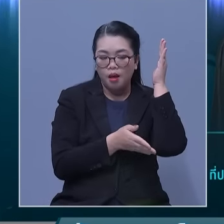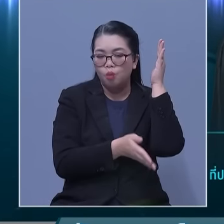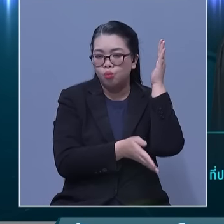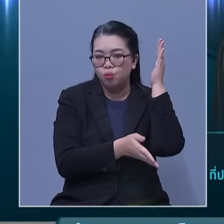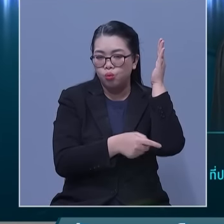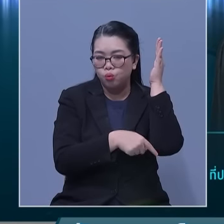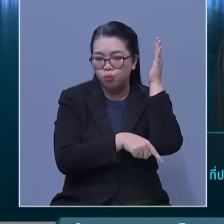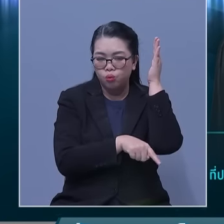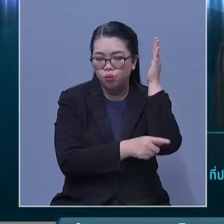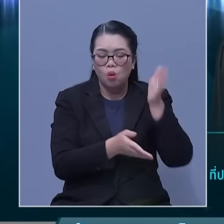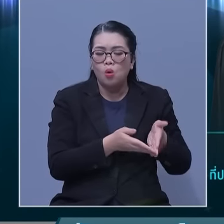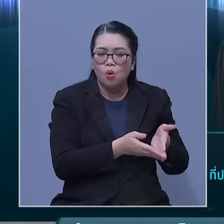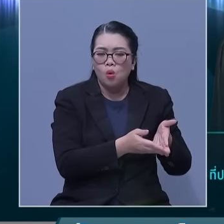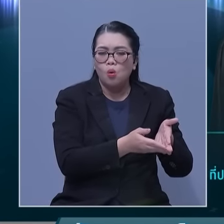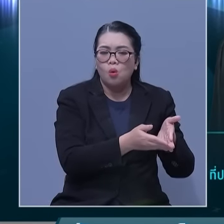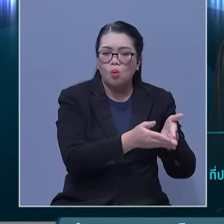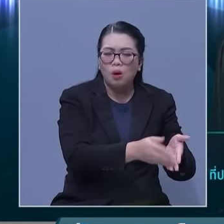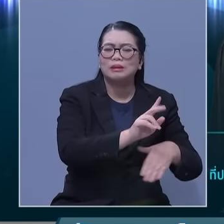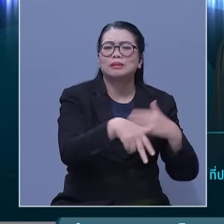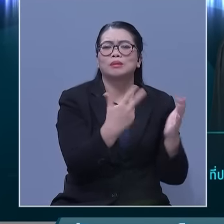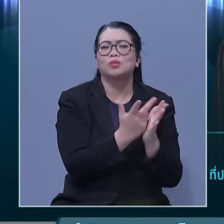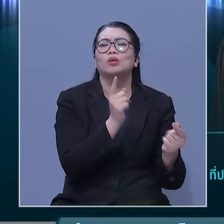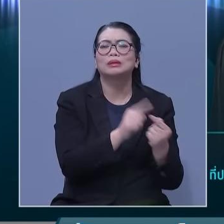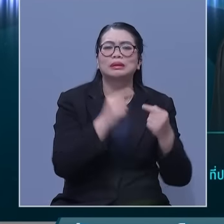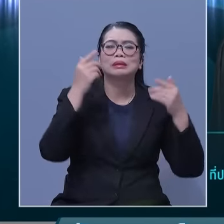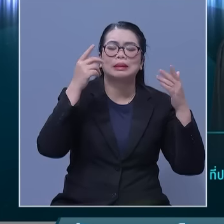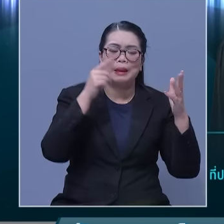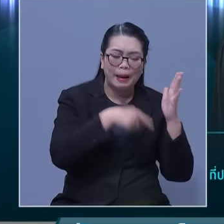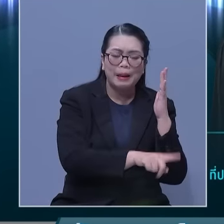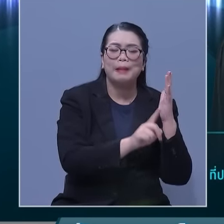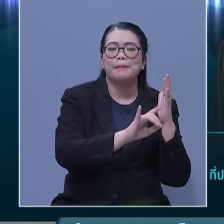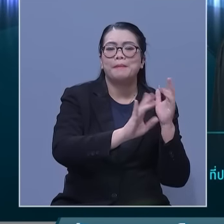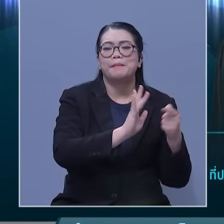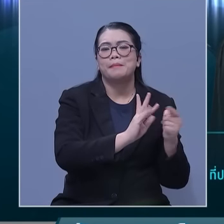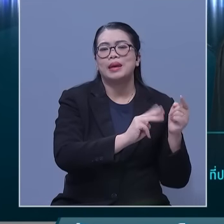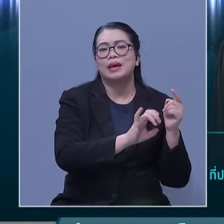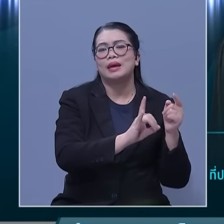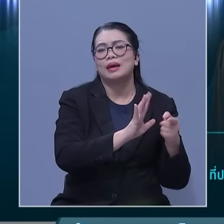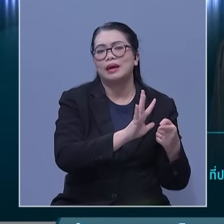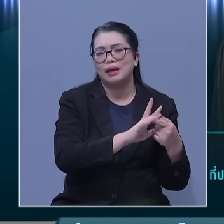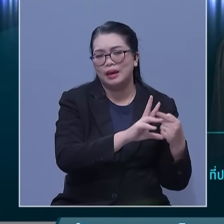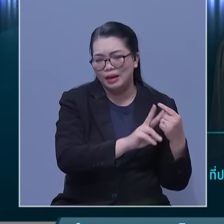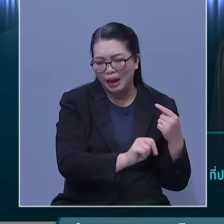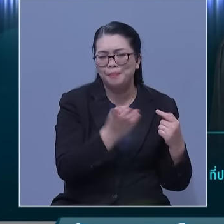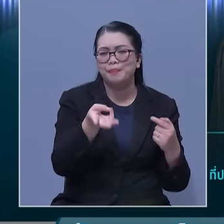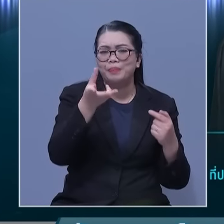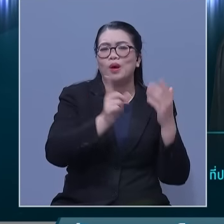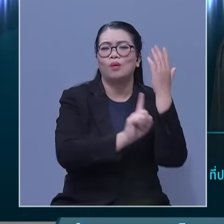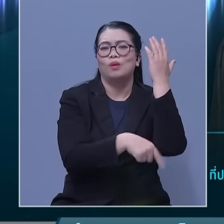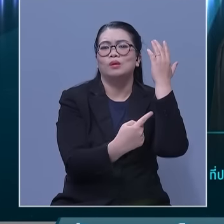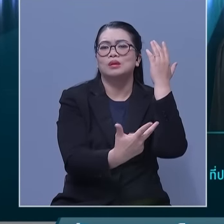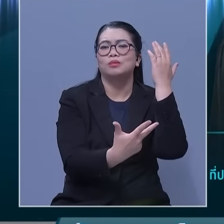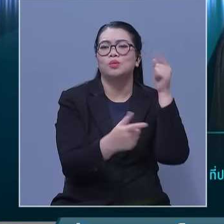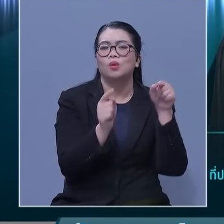เรือเนี่ยครับสบายๆสัก 3ชั่วโมงเองนะครับก็จะถึงจังหวัดเมดานค่ะที่แป้งเอ่อไปกบดานอยู่ที่